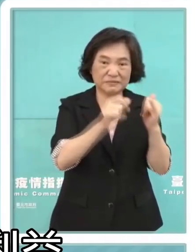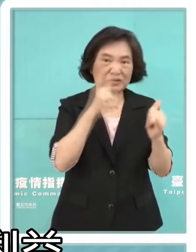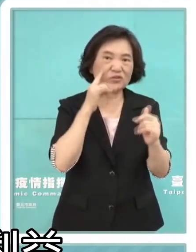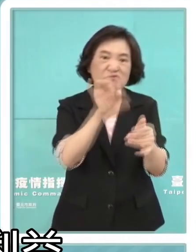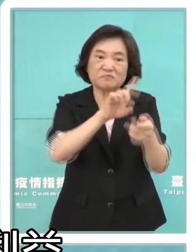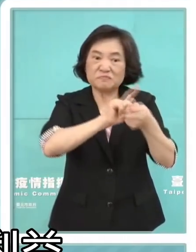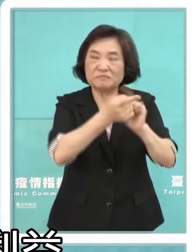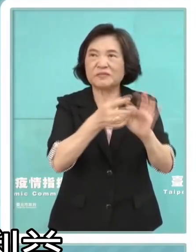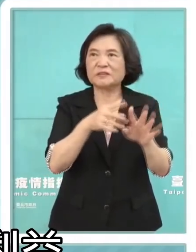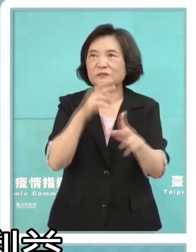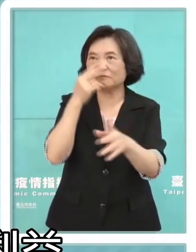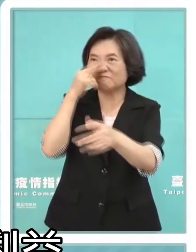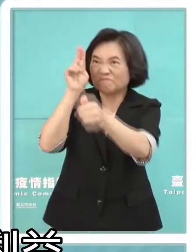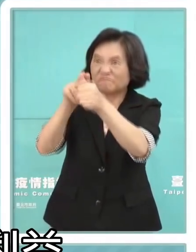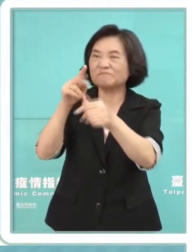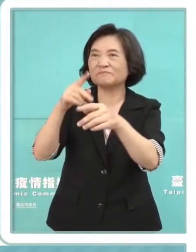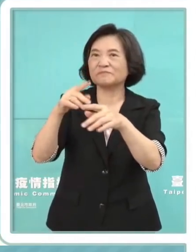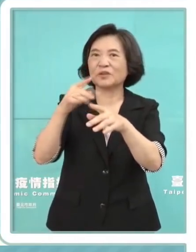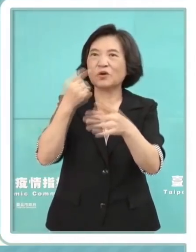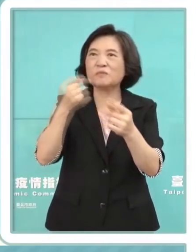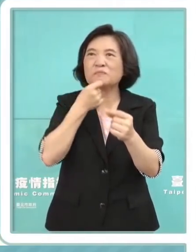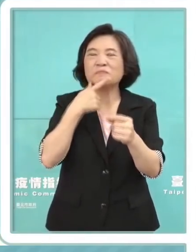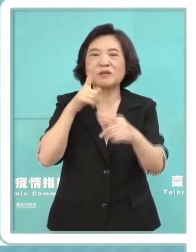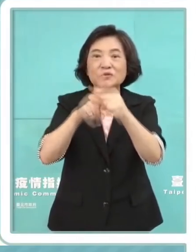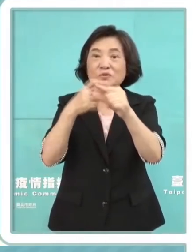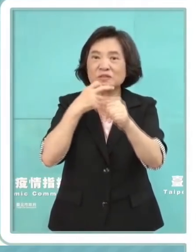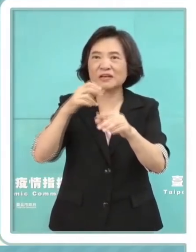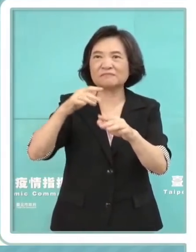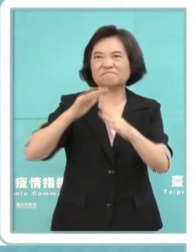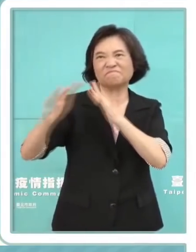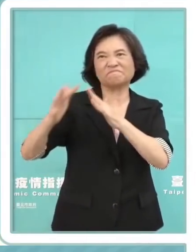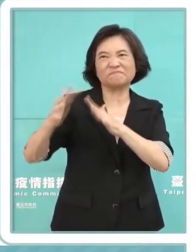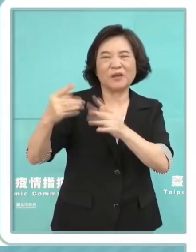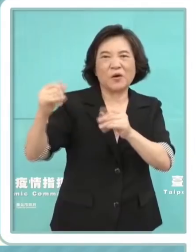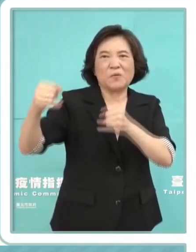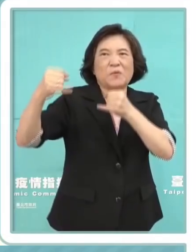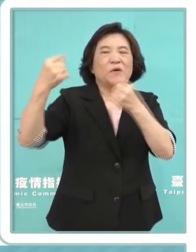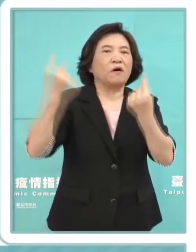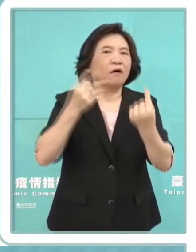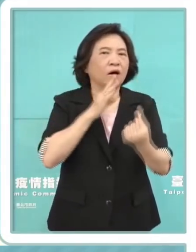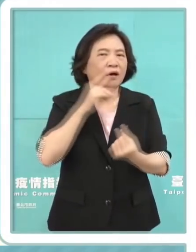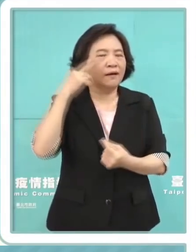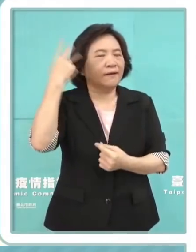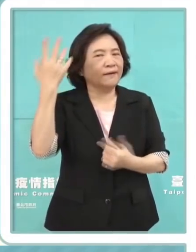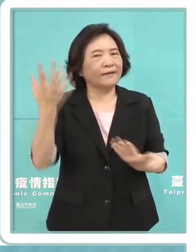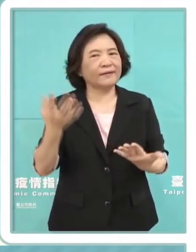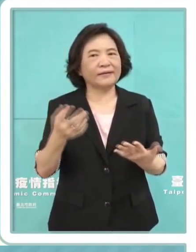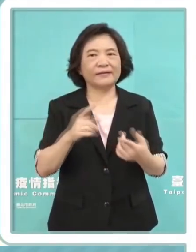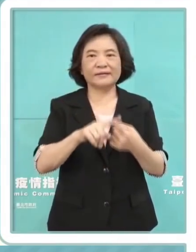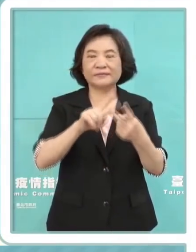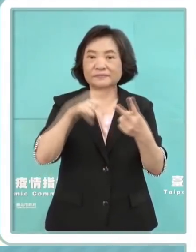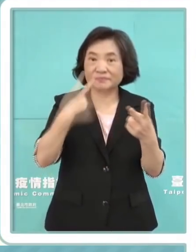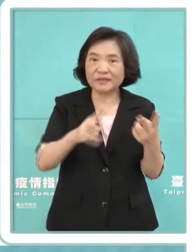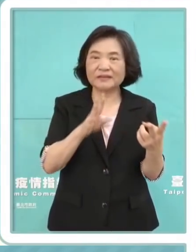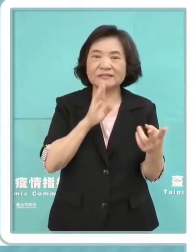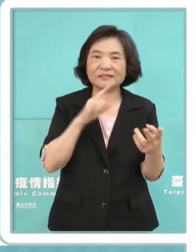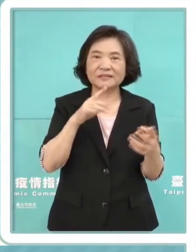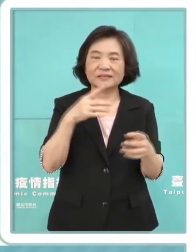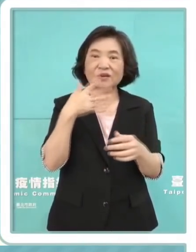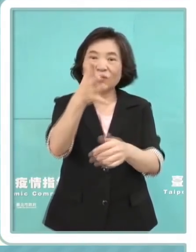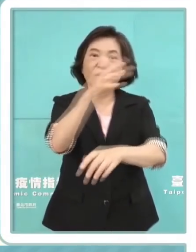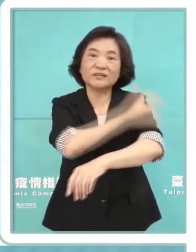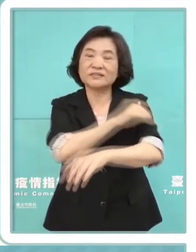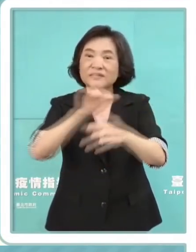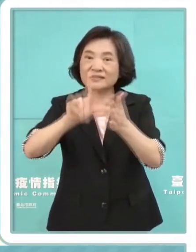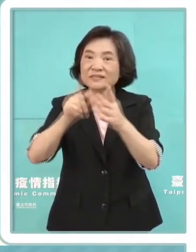来的的福的利益，然后来当筹码，甚至还拿去问陈